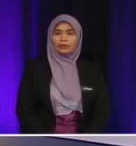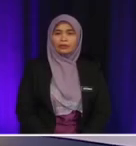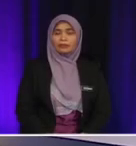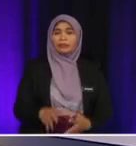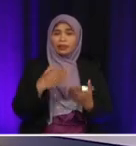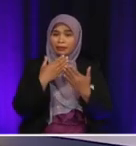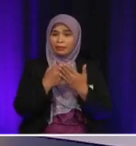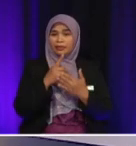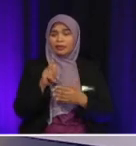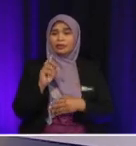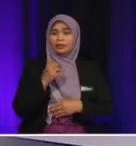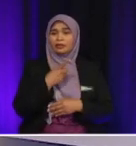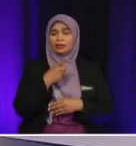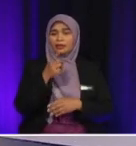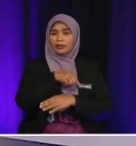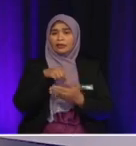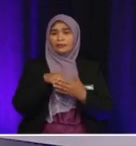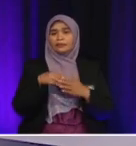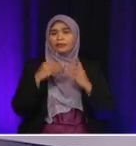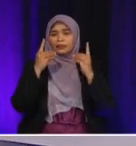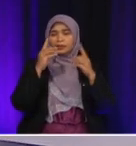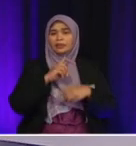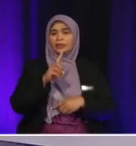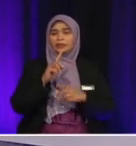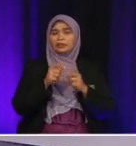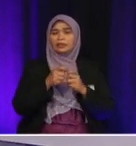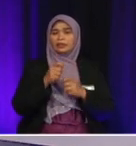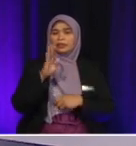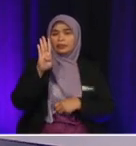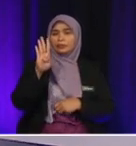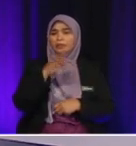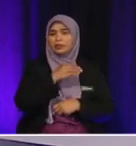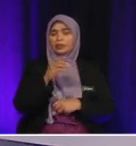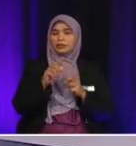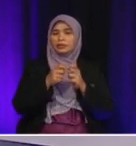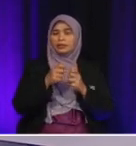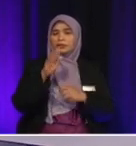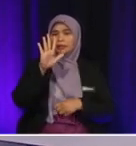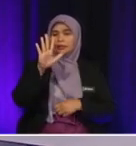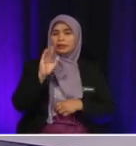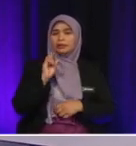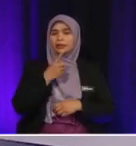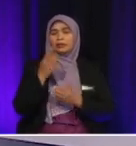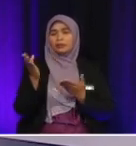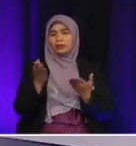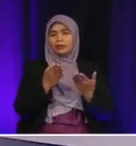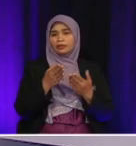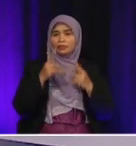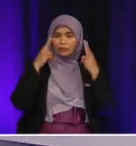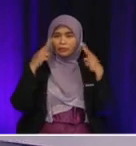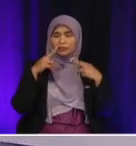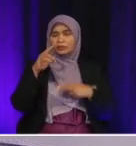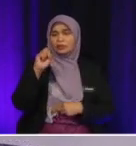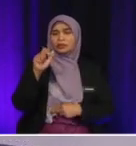Baiklah kita pada hari ini dalam mata pelajaran Pendidikan Islam tingkatan empat dan juga tingkatan lima kita bawakan kepada anda Ustazah